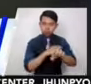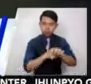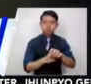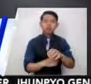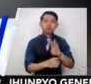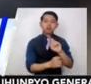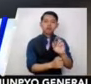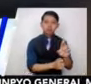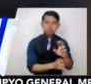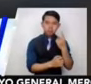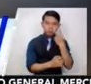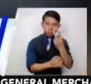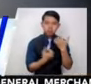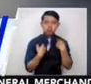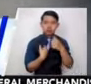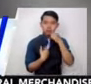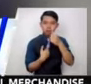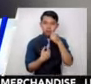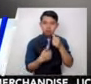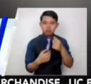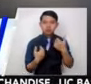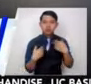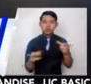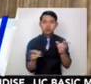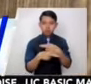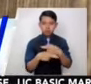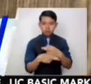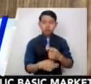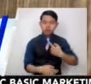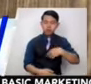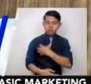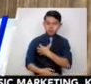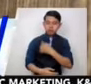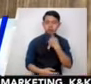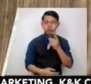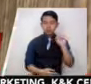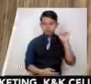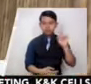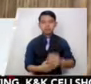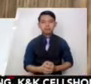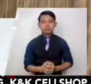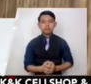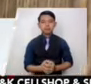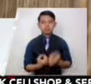kwarto. Pulis kami, ha? Pulis kami, pulis. May natanggap na